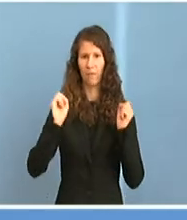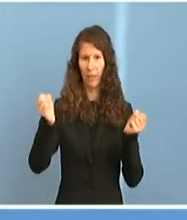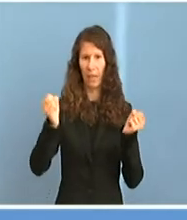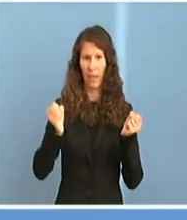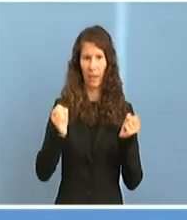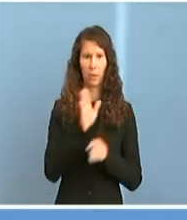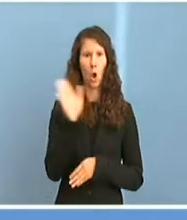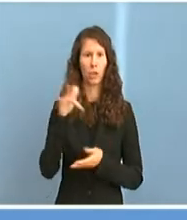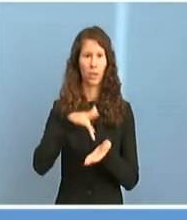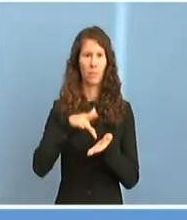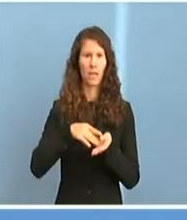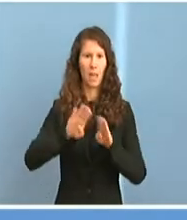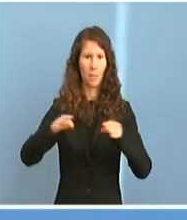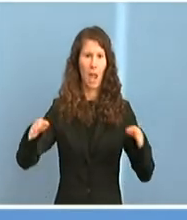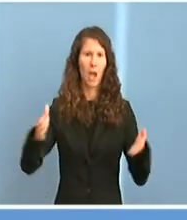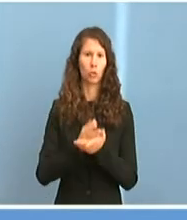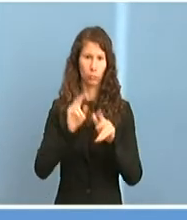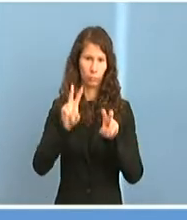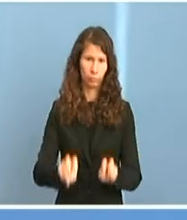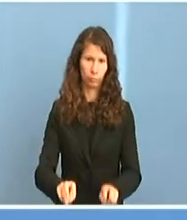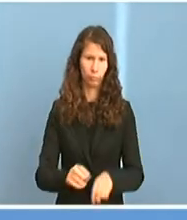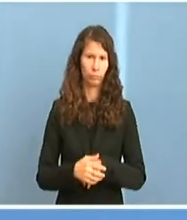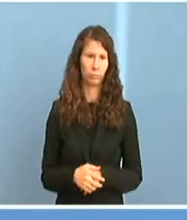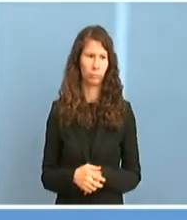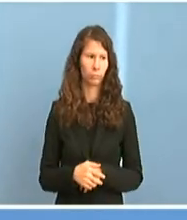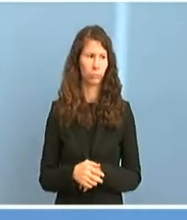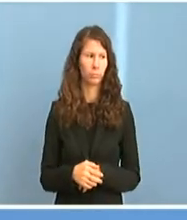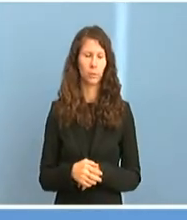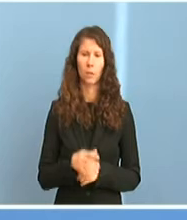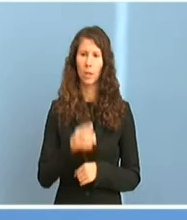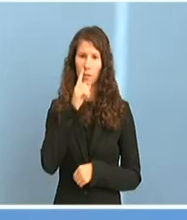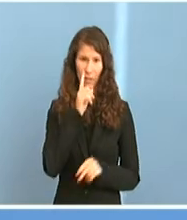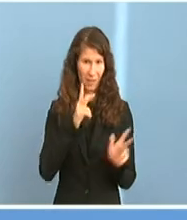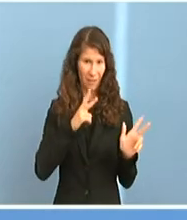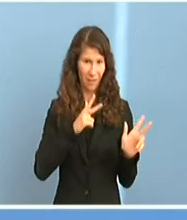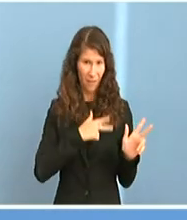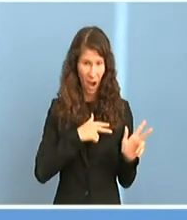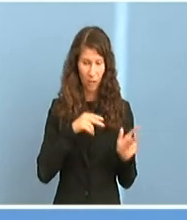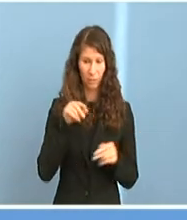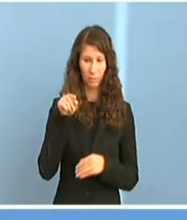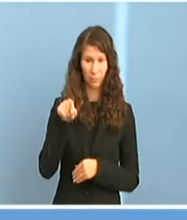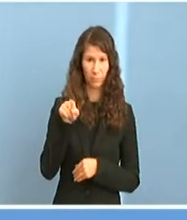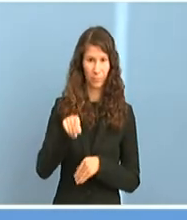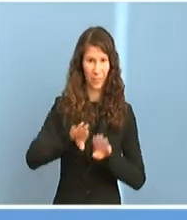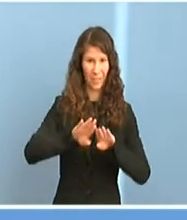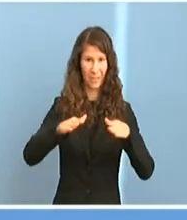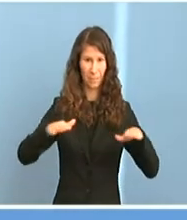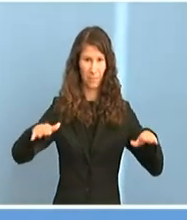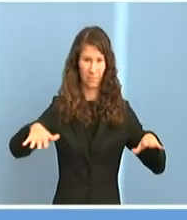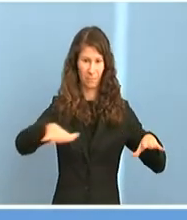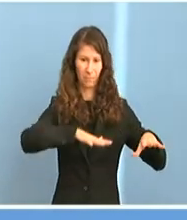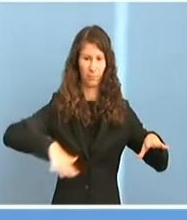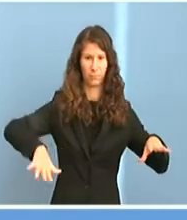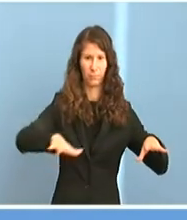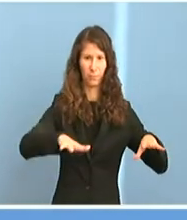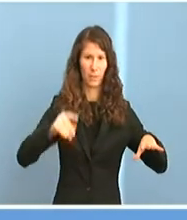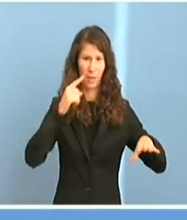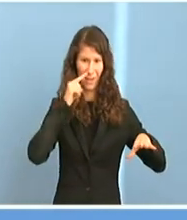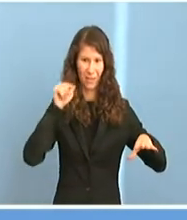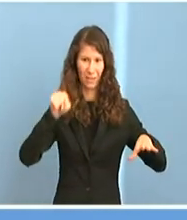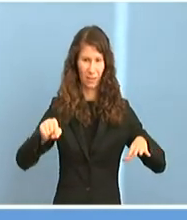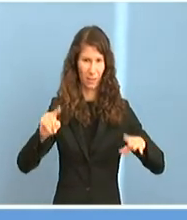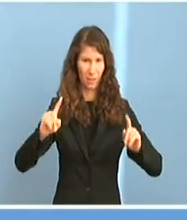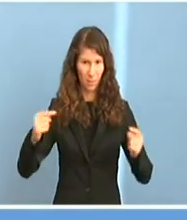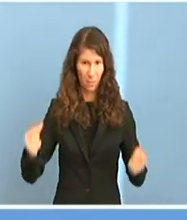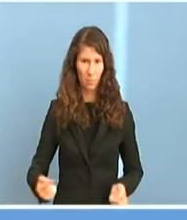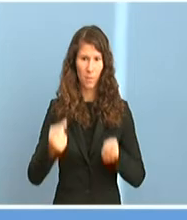genommen. Und wenn es tatsächlich zu Explorationen in diesem umstrittenen Seegebiet käme, wäre das ein sehr